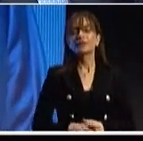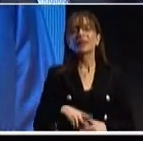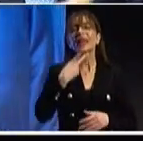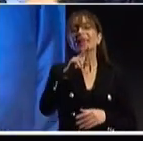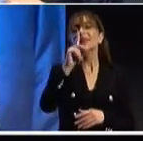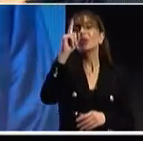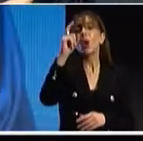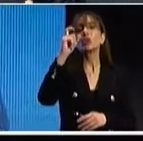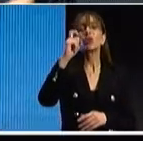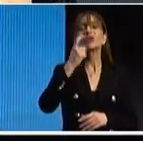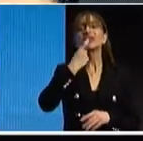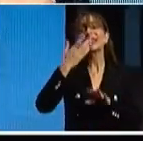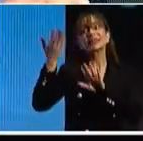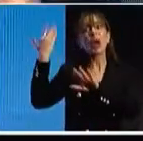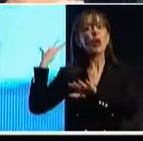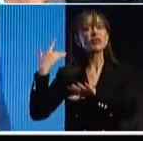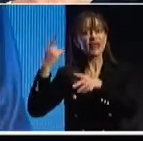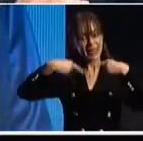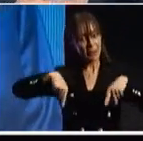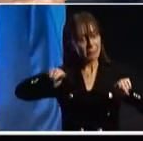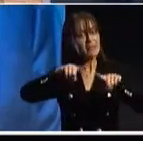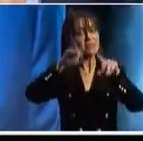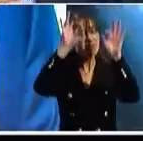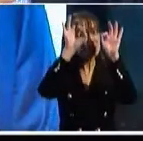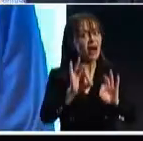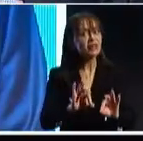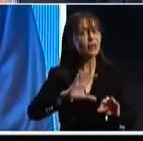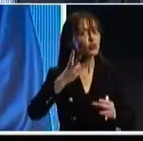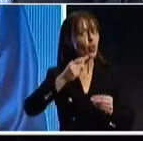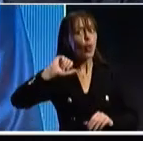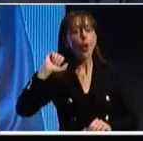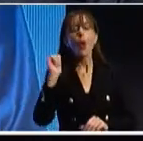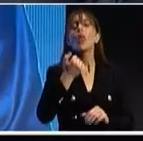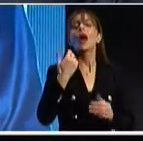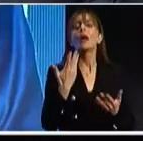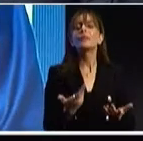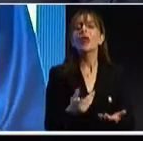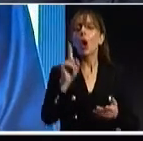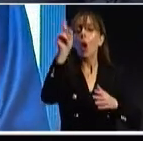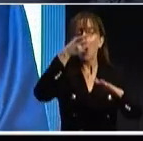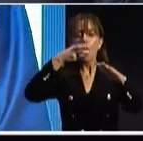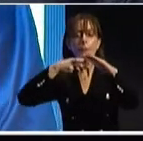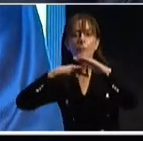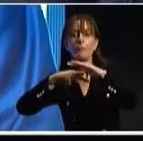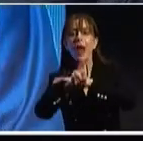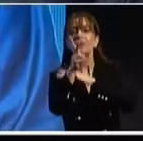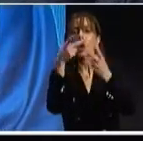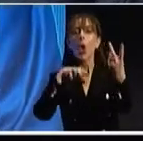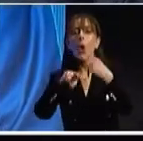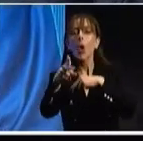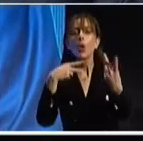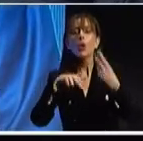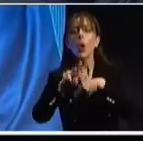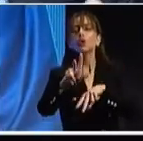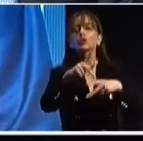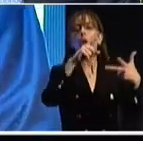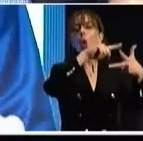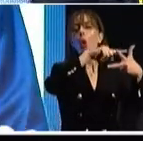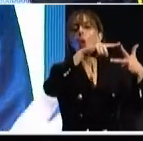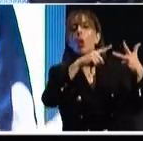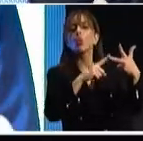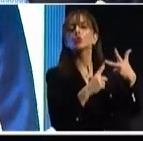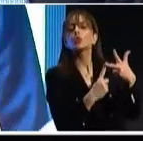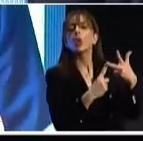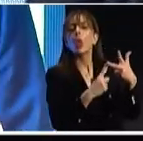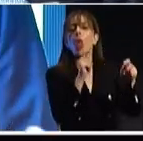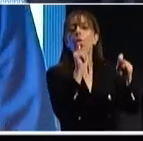2019 öncesinde bizim başlattığımız çok önemli 10 metro hattının 3'ünün yapımını bile